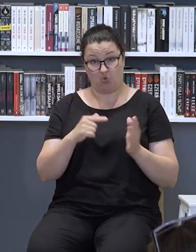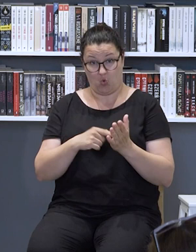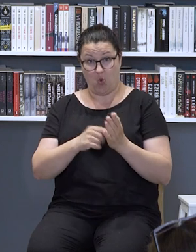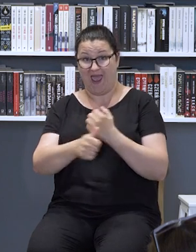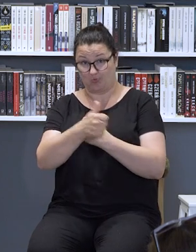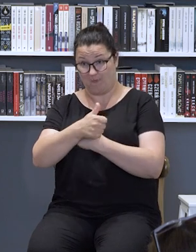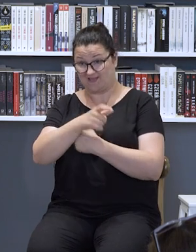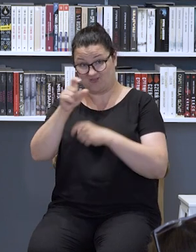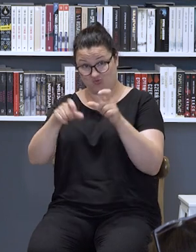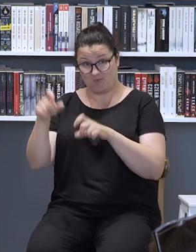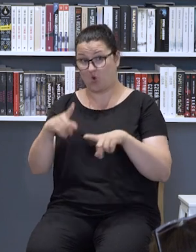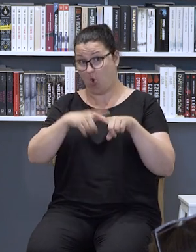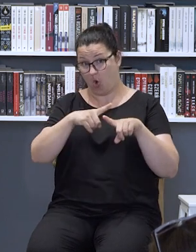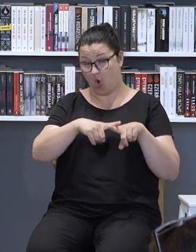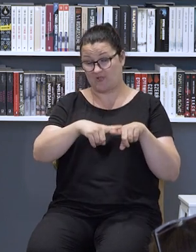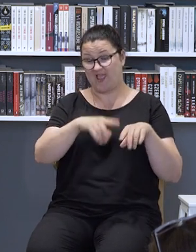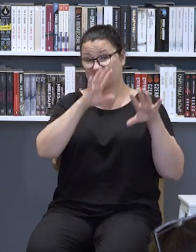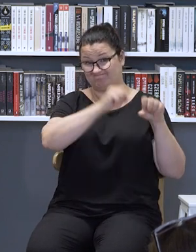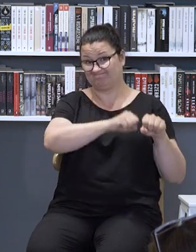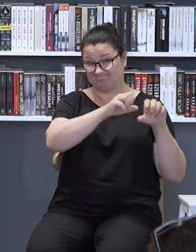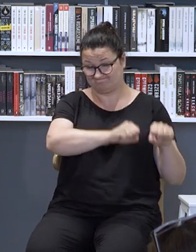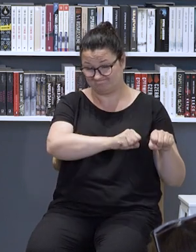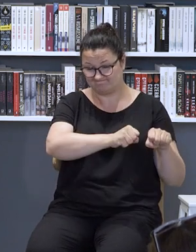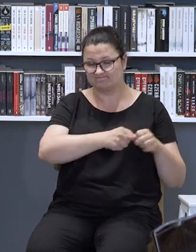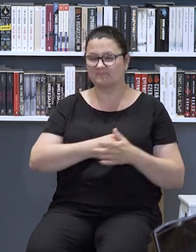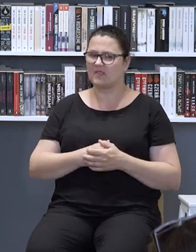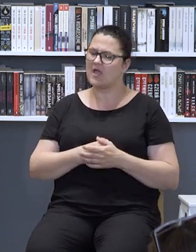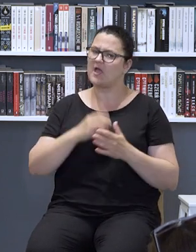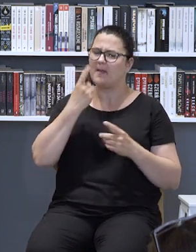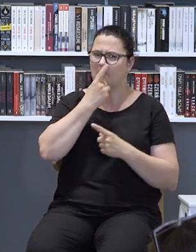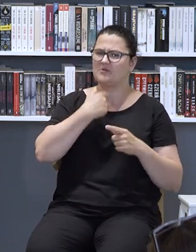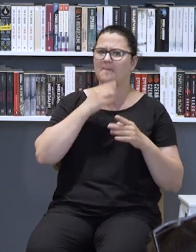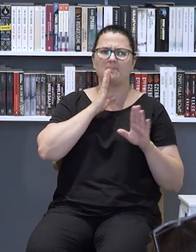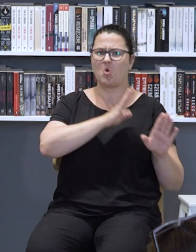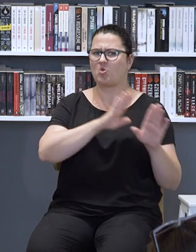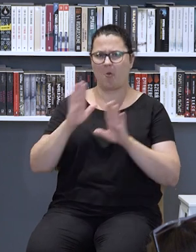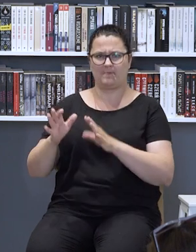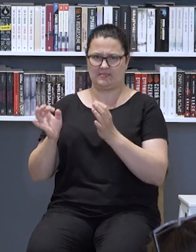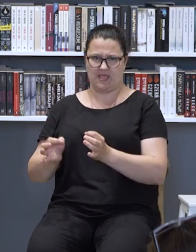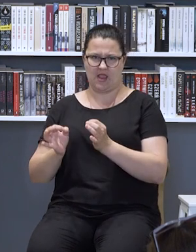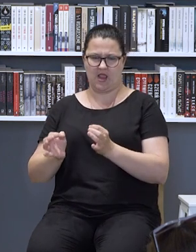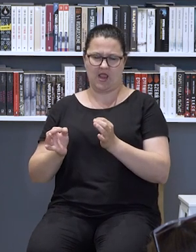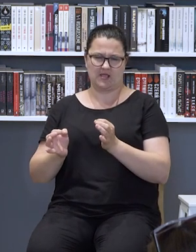kolonialistów. I pomyślałam sobie, że coś bardzo podobnego się teraz odbywa w stosunku